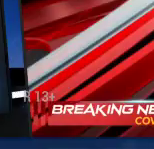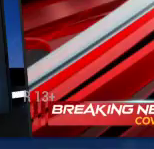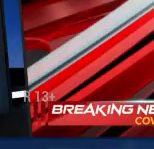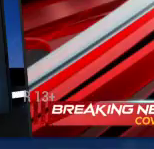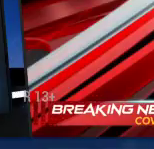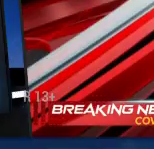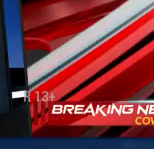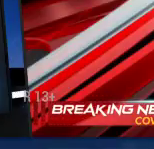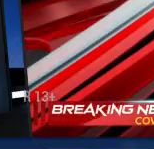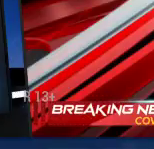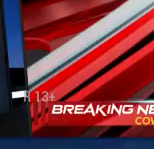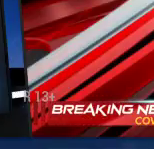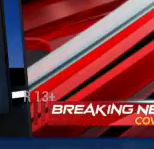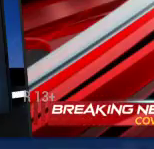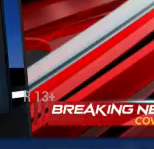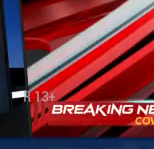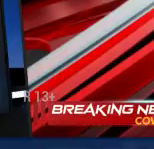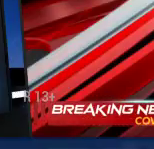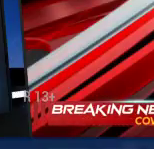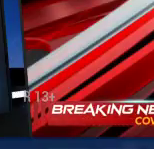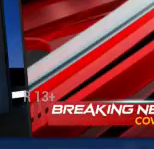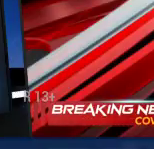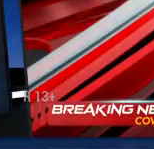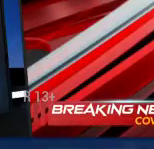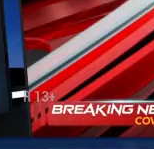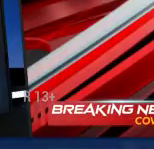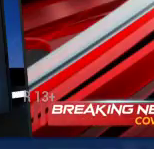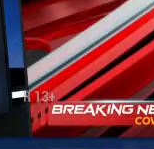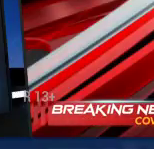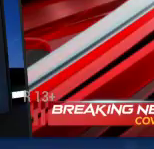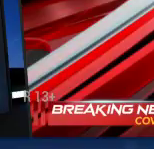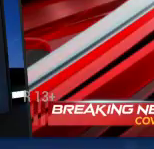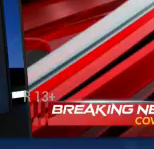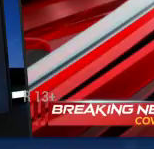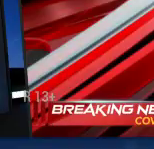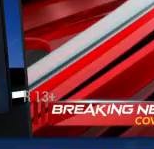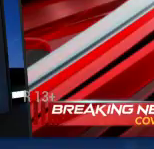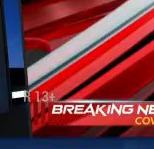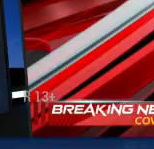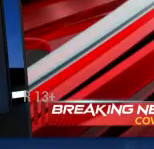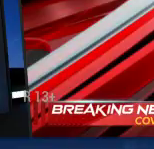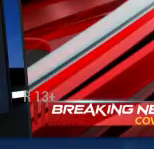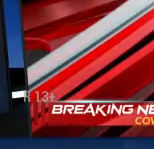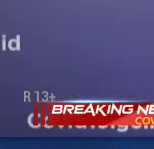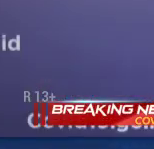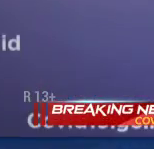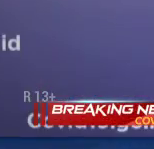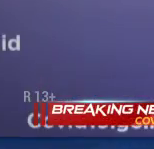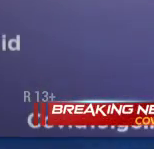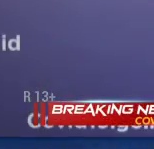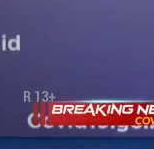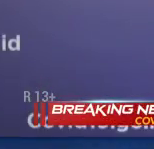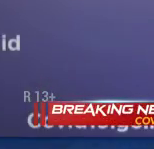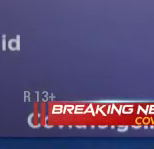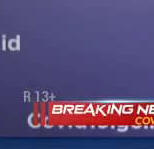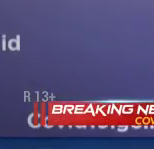pandemi saat ini disarankan masyarakat untuk berolahraga dengan intensitas ringan hingga sedang Salah satu cara untuk